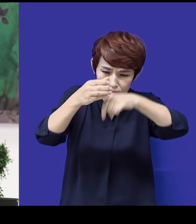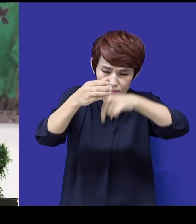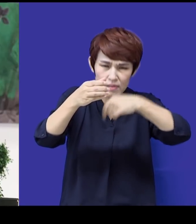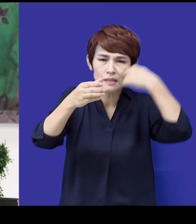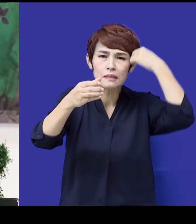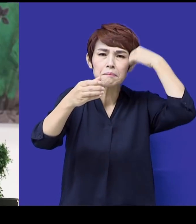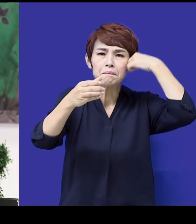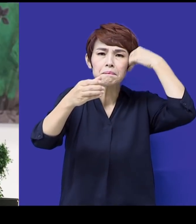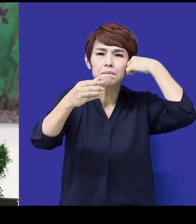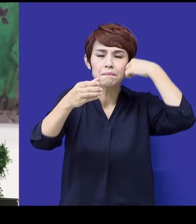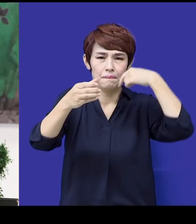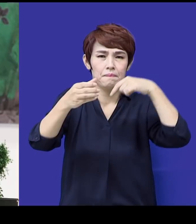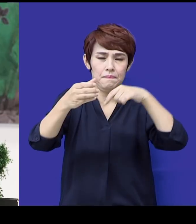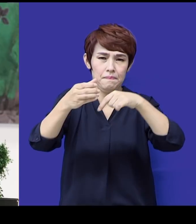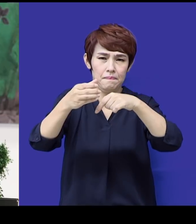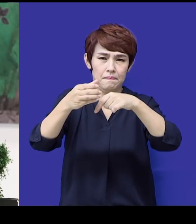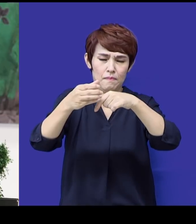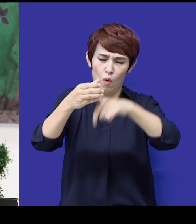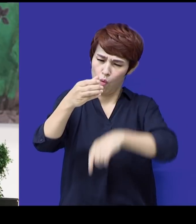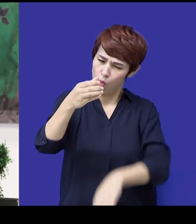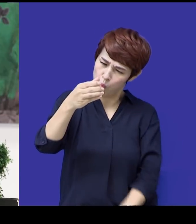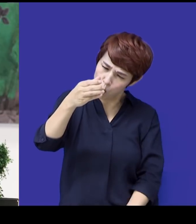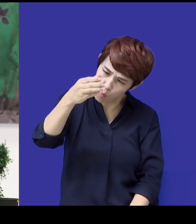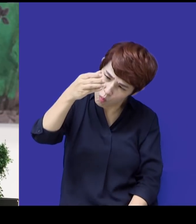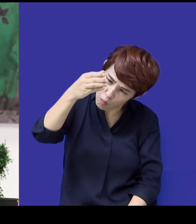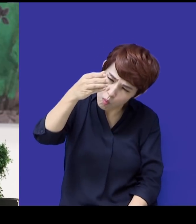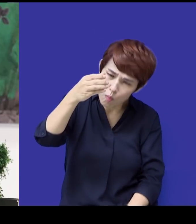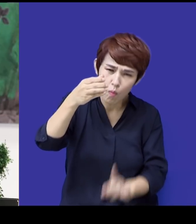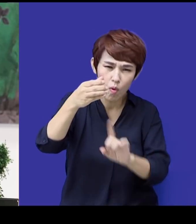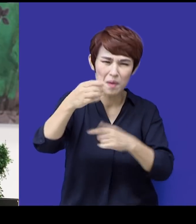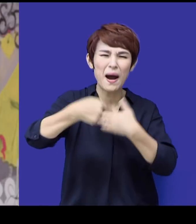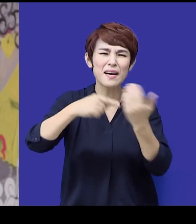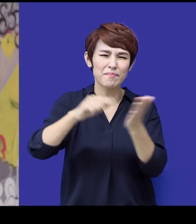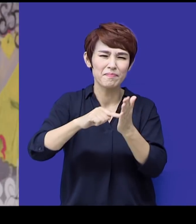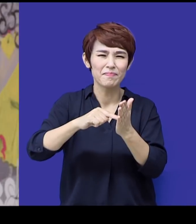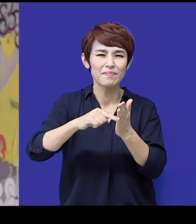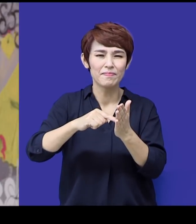듯한 느낌이 들더라고요. 이게 뭐지? 그러더니만